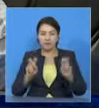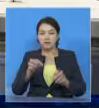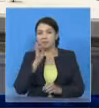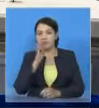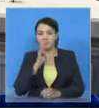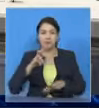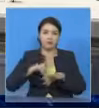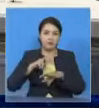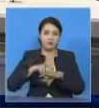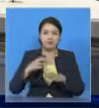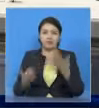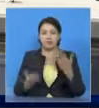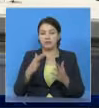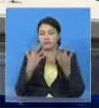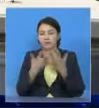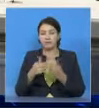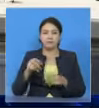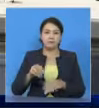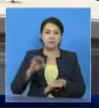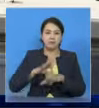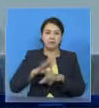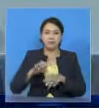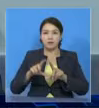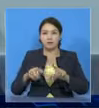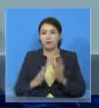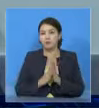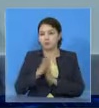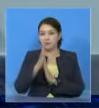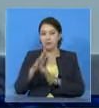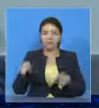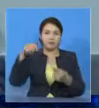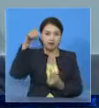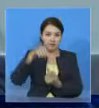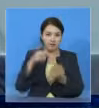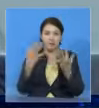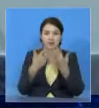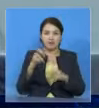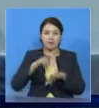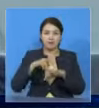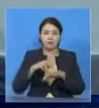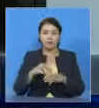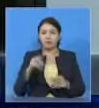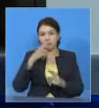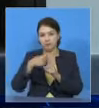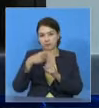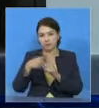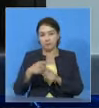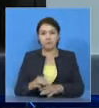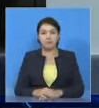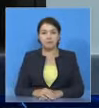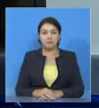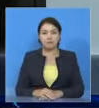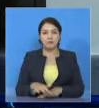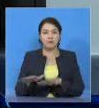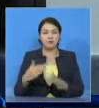платы врачей. Если количество пациентов в инфекционных больницах увеличится, соответственно и количество врачей также умножится. На сегодня принимаются меры